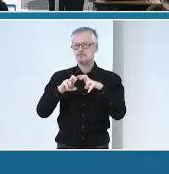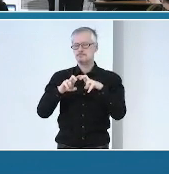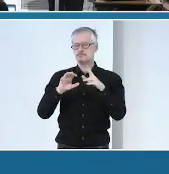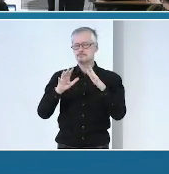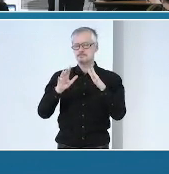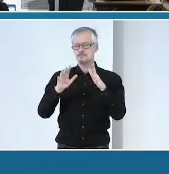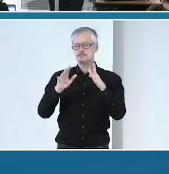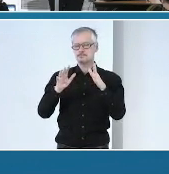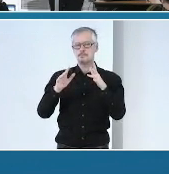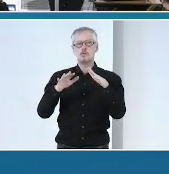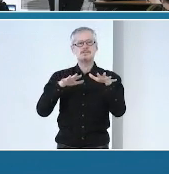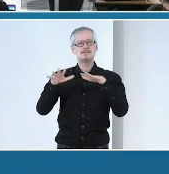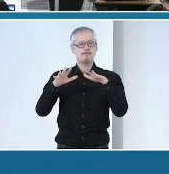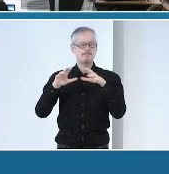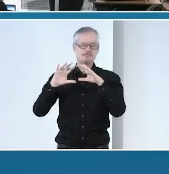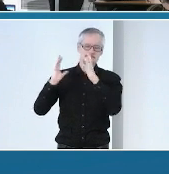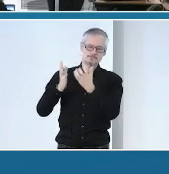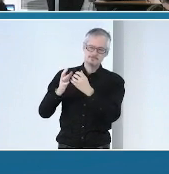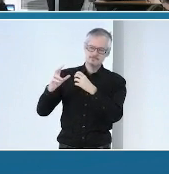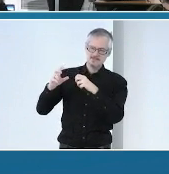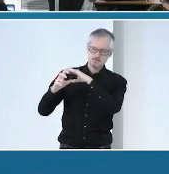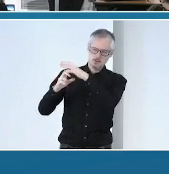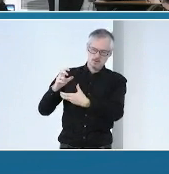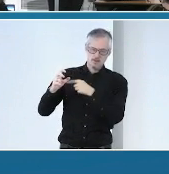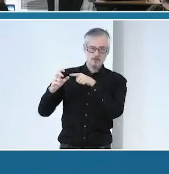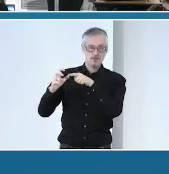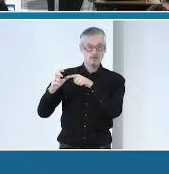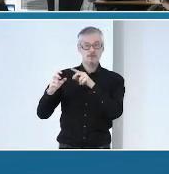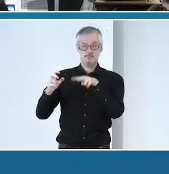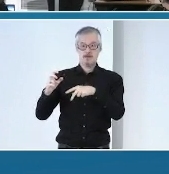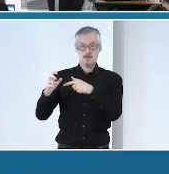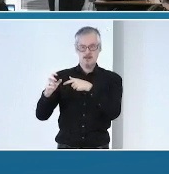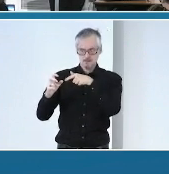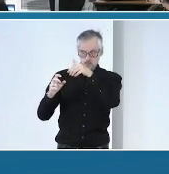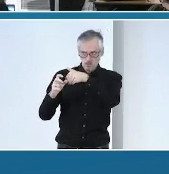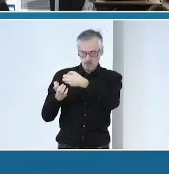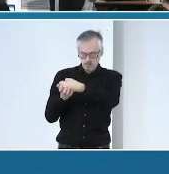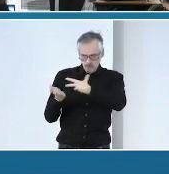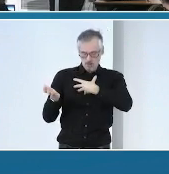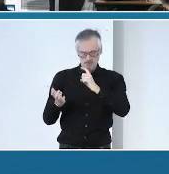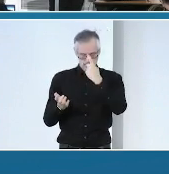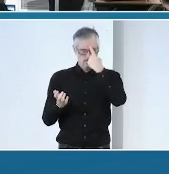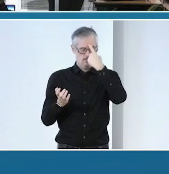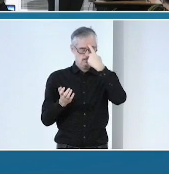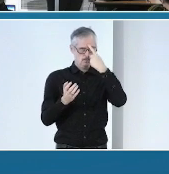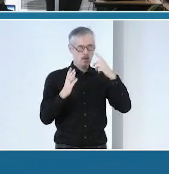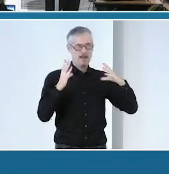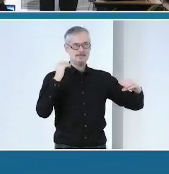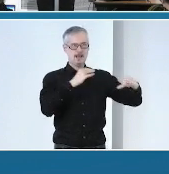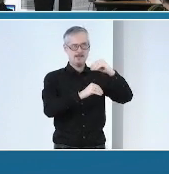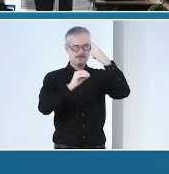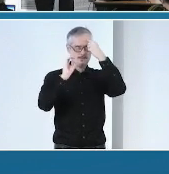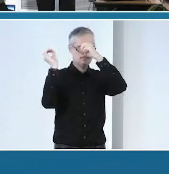en ce qui concerne le système vestibulaire ont vraiment montré l'importance de ce système au niveau de la cognition spatiale. Voilà.